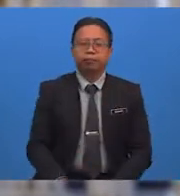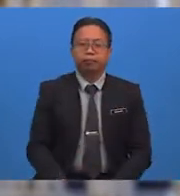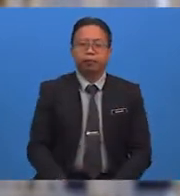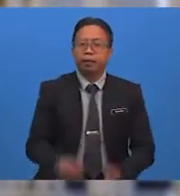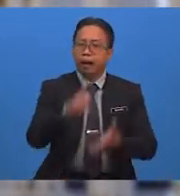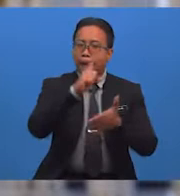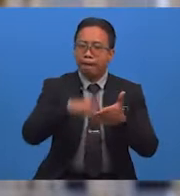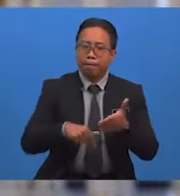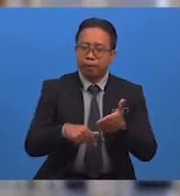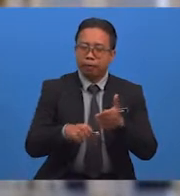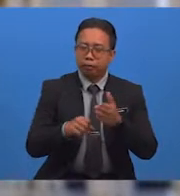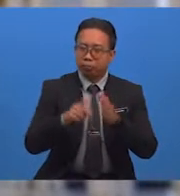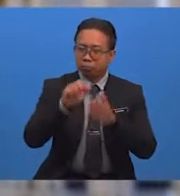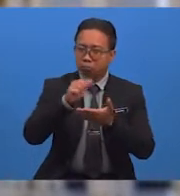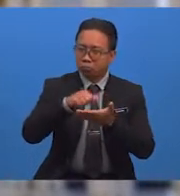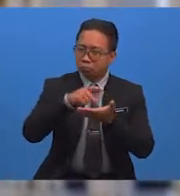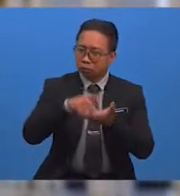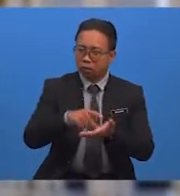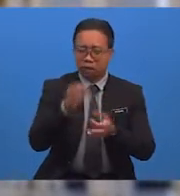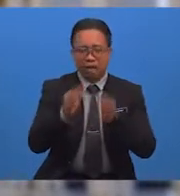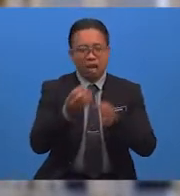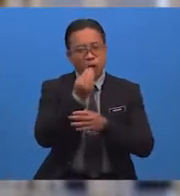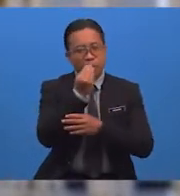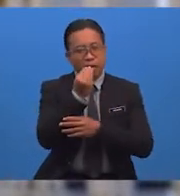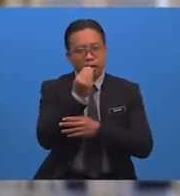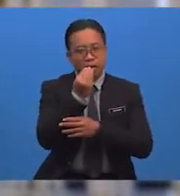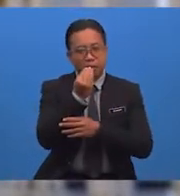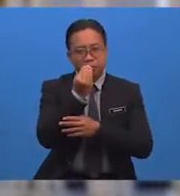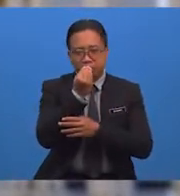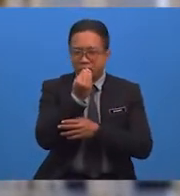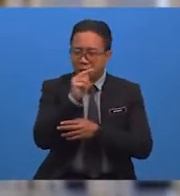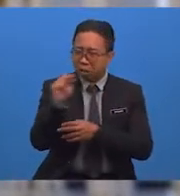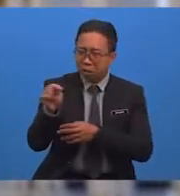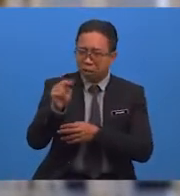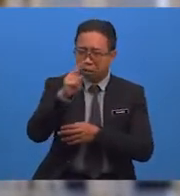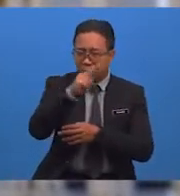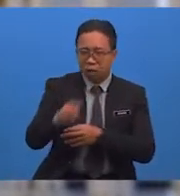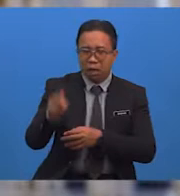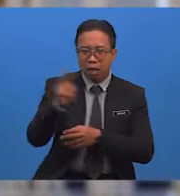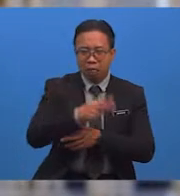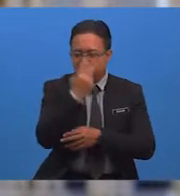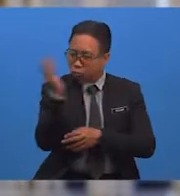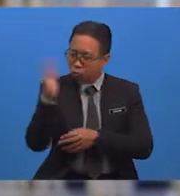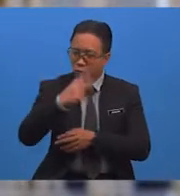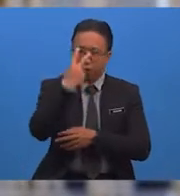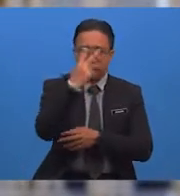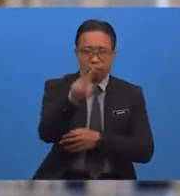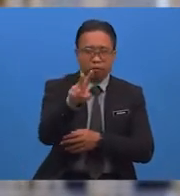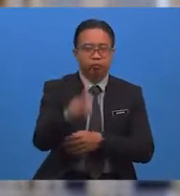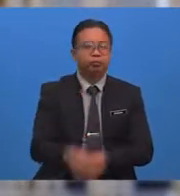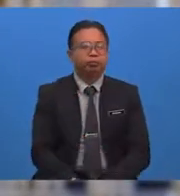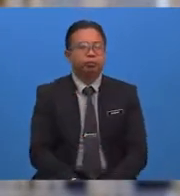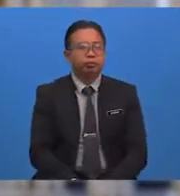akibat jika seseorang itu memakan makanan yang haram? Jom kita lihat akibat pengambilan makanan yang